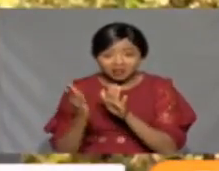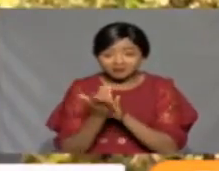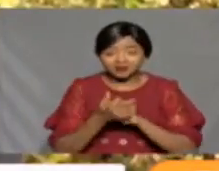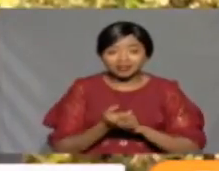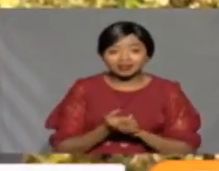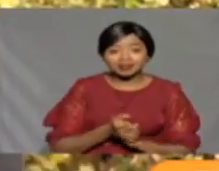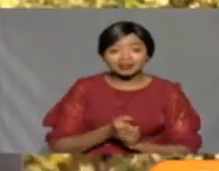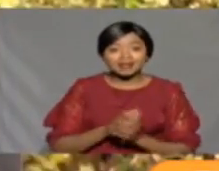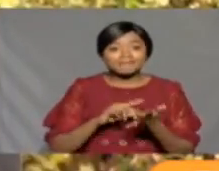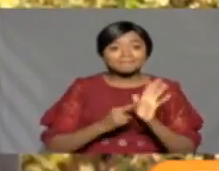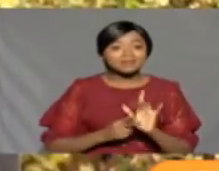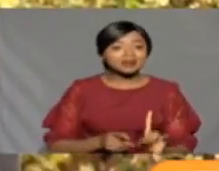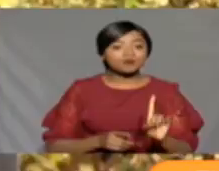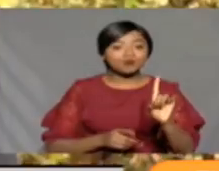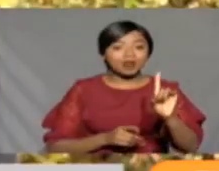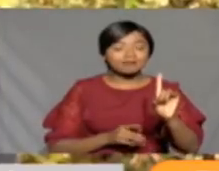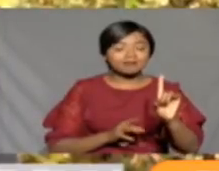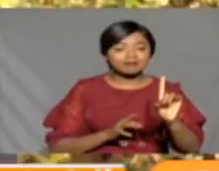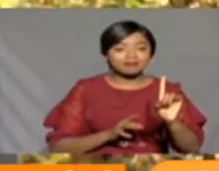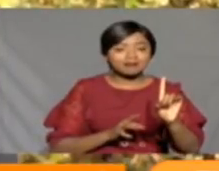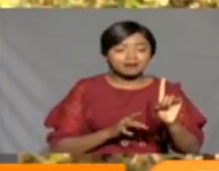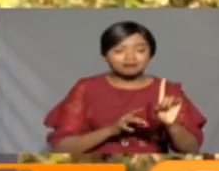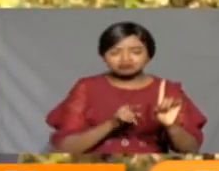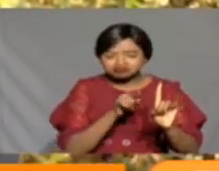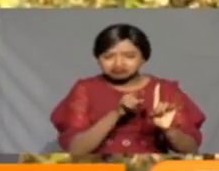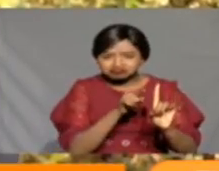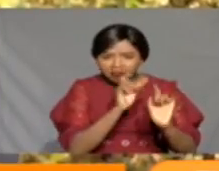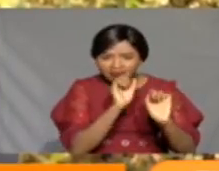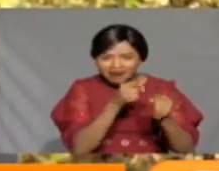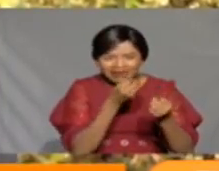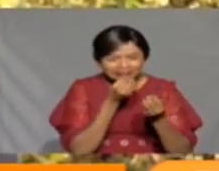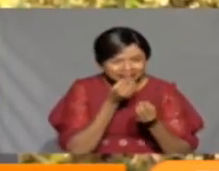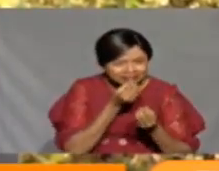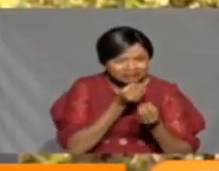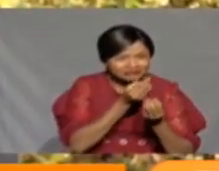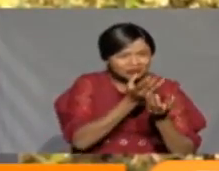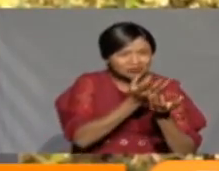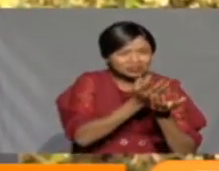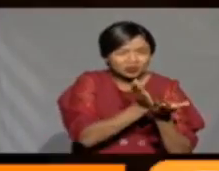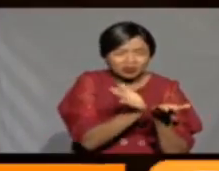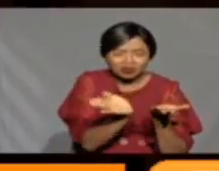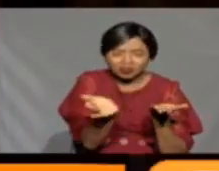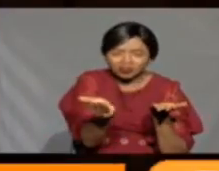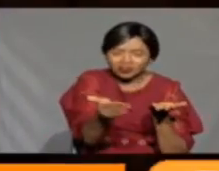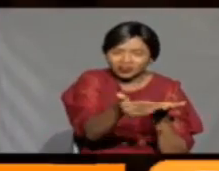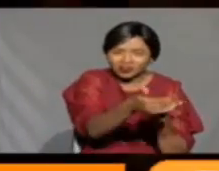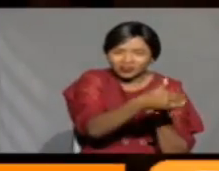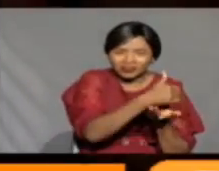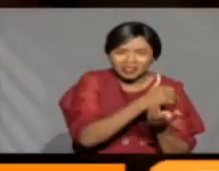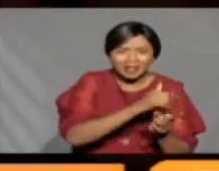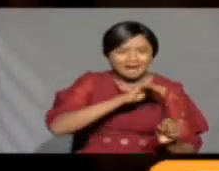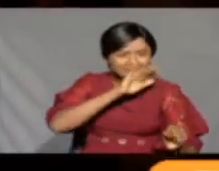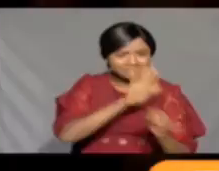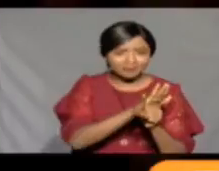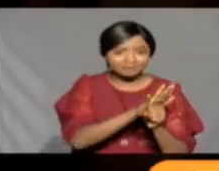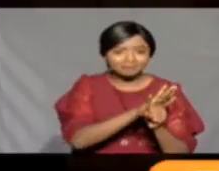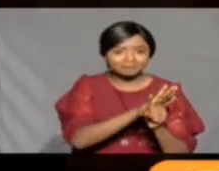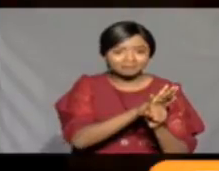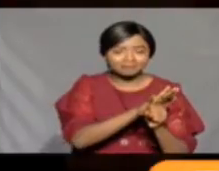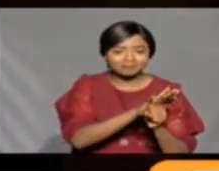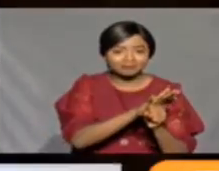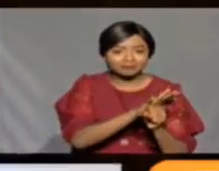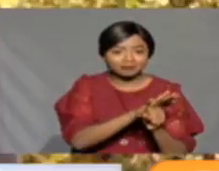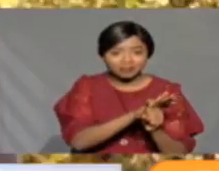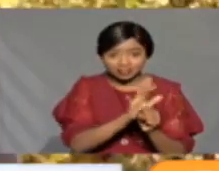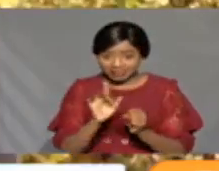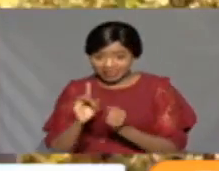single activity where you can generate a lot of information regarding the people.